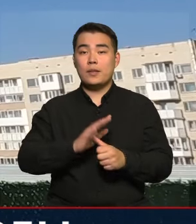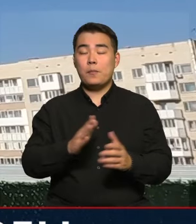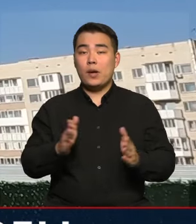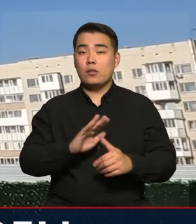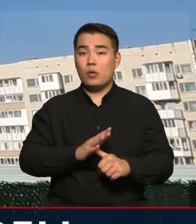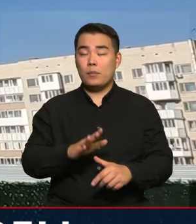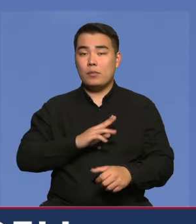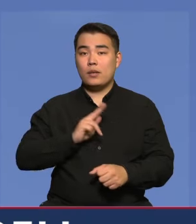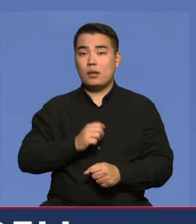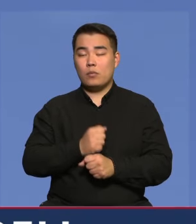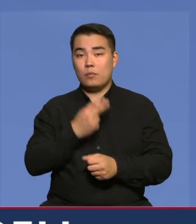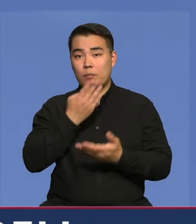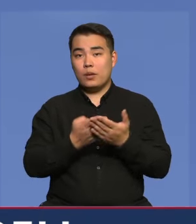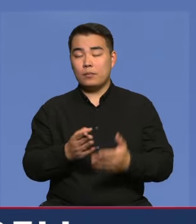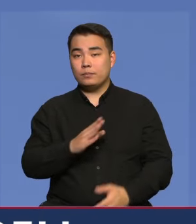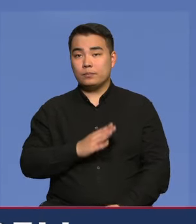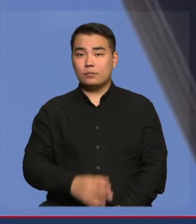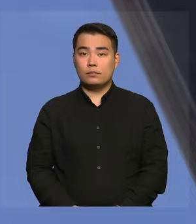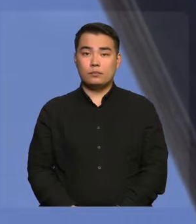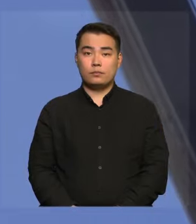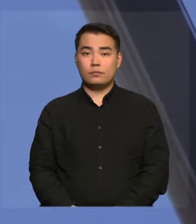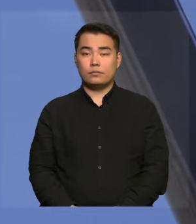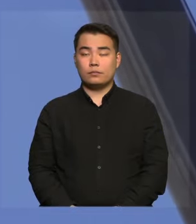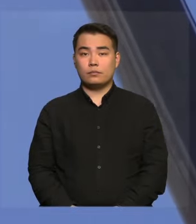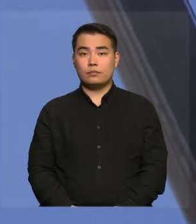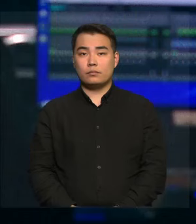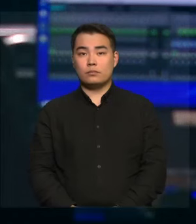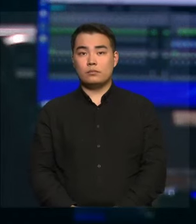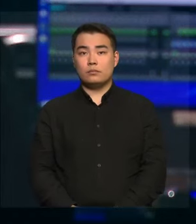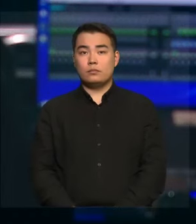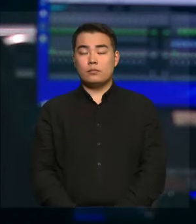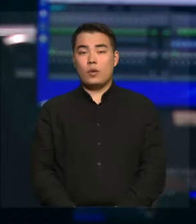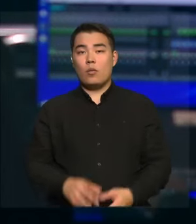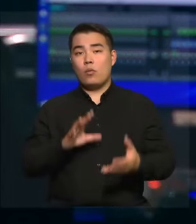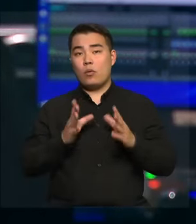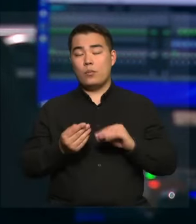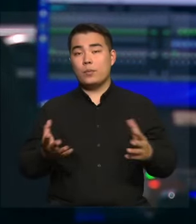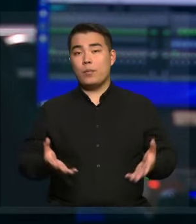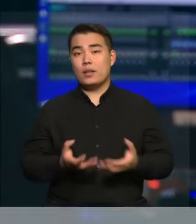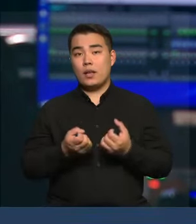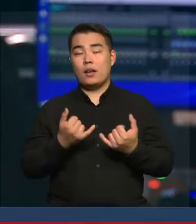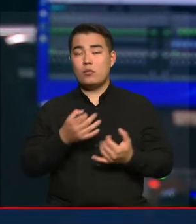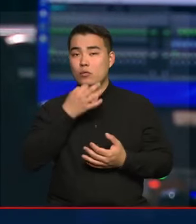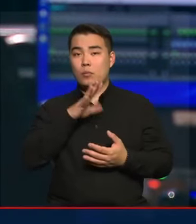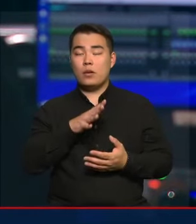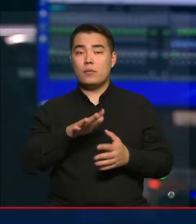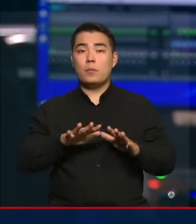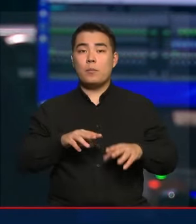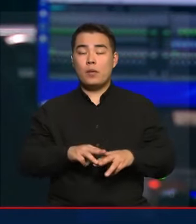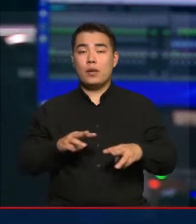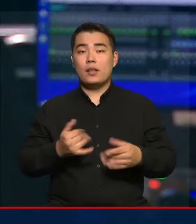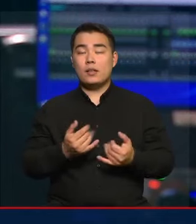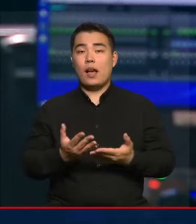жұмысы таныстырылды. Асылбек Тойбек, Нұрәлі Құдайберген, Жібек жолы. Жалпы құтқарушылар кез келген жағдайдың алдын